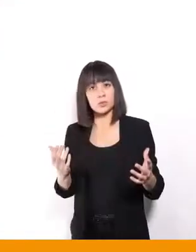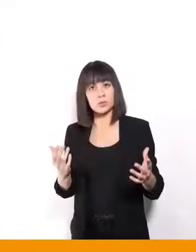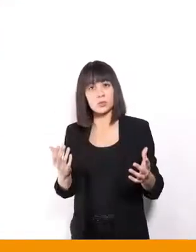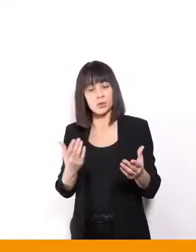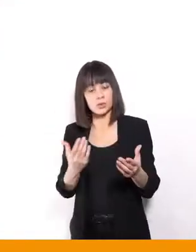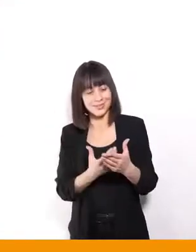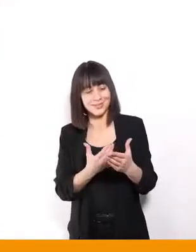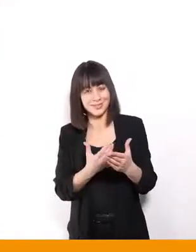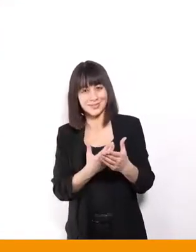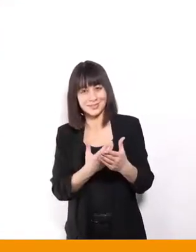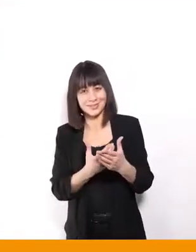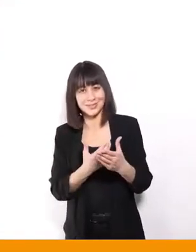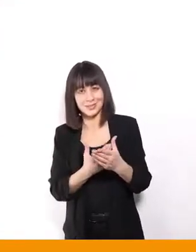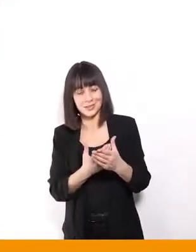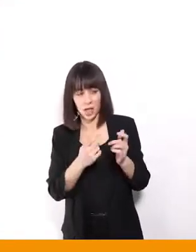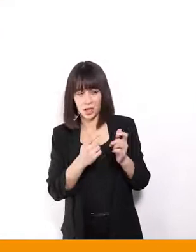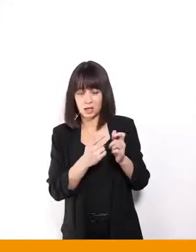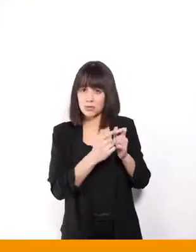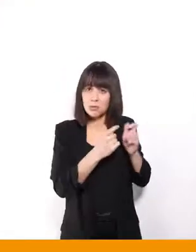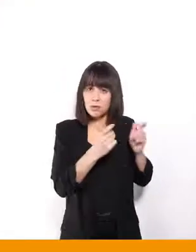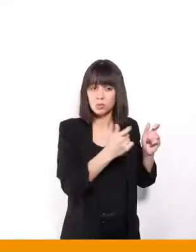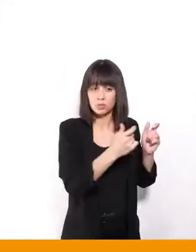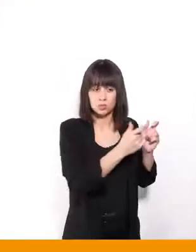structures d'accueil